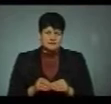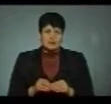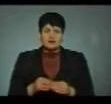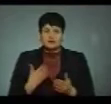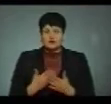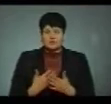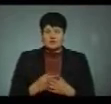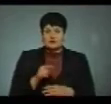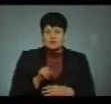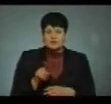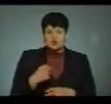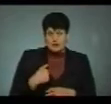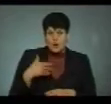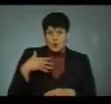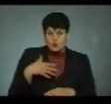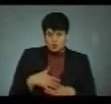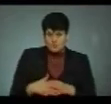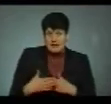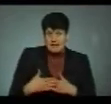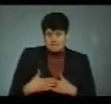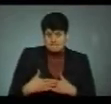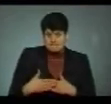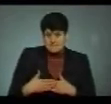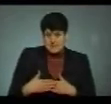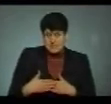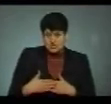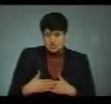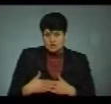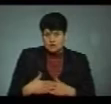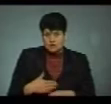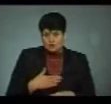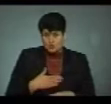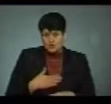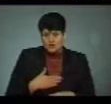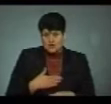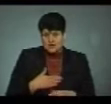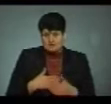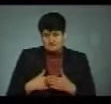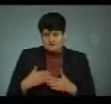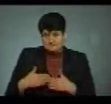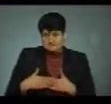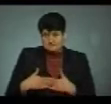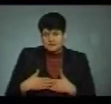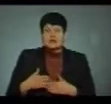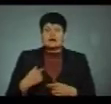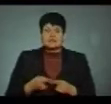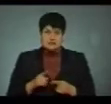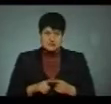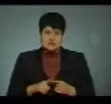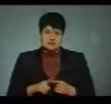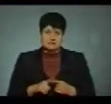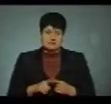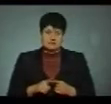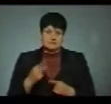Тобто те, що я розумію і ближче до моєї сорочки і тіла, оцінюється